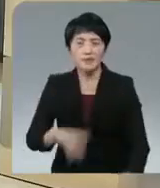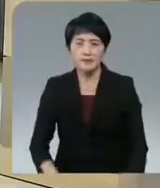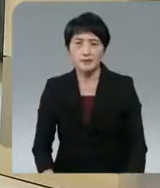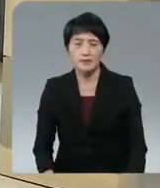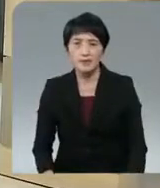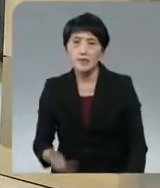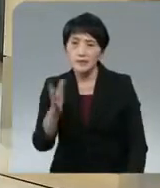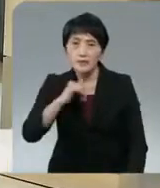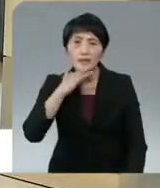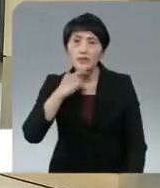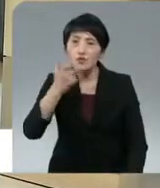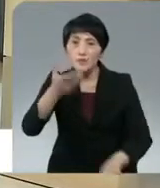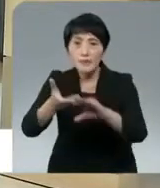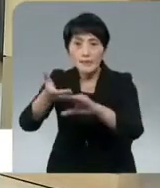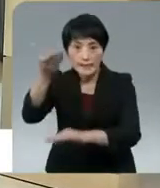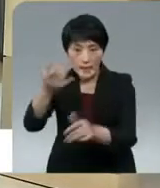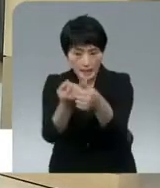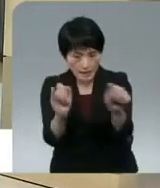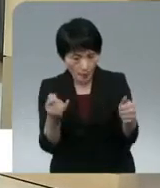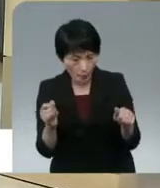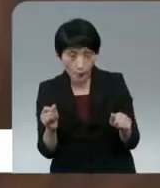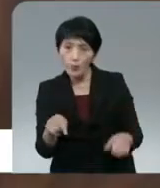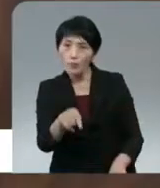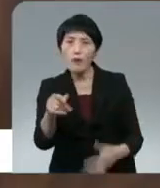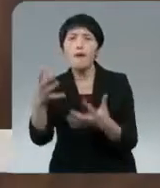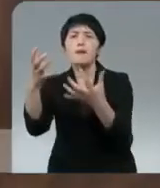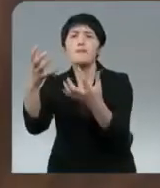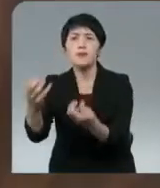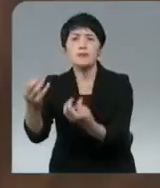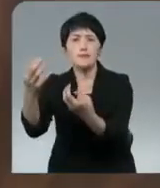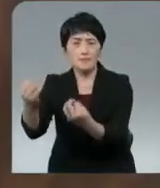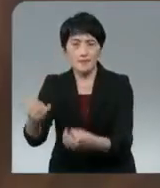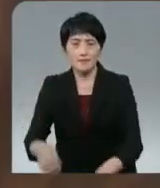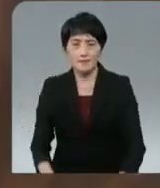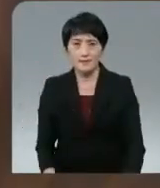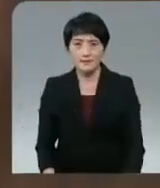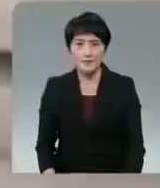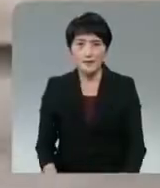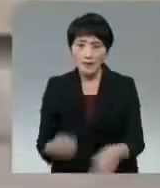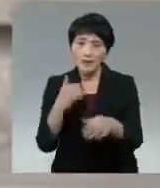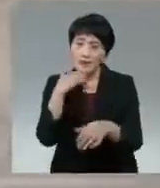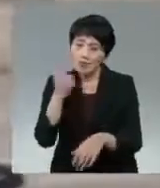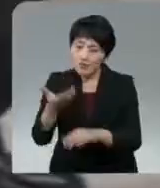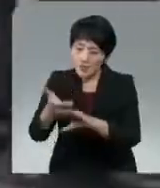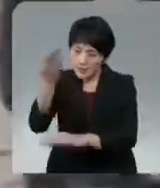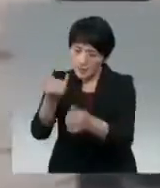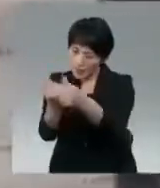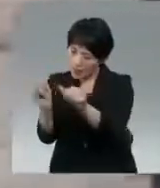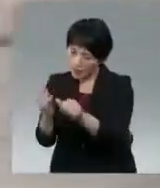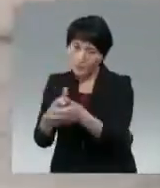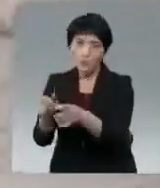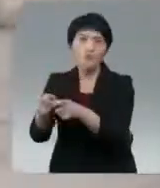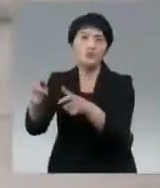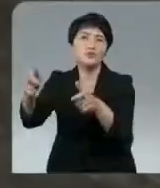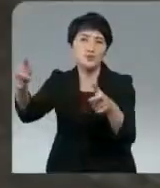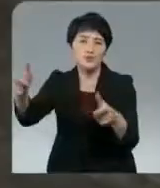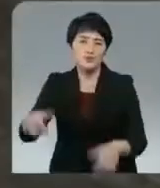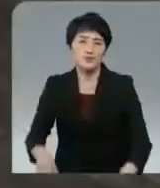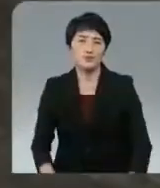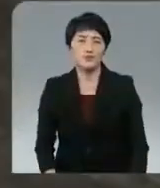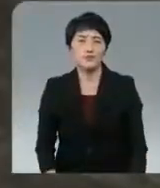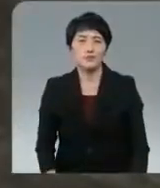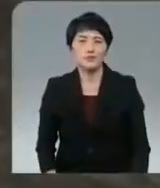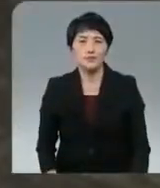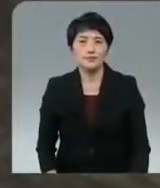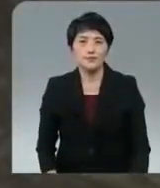cuộc thống kê phân tích xu hướng giảm là do số cặp kết hôn giả ấn và do nhiều cặp vợ chồng hãy tiến hành thủ tục pháp lý ly hôn giao dịch